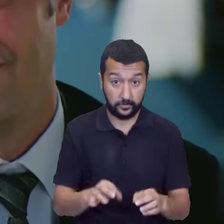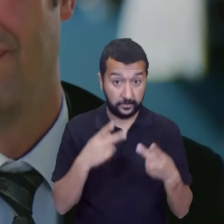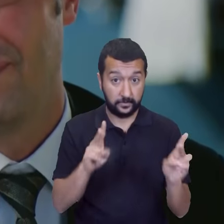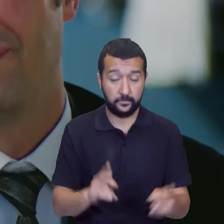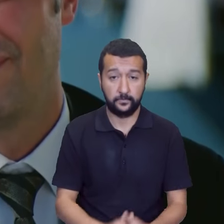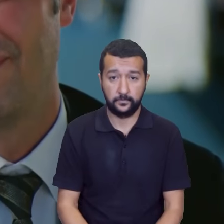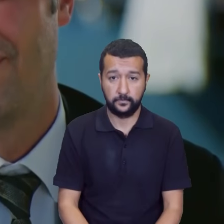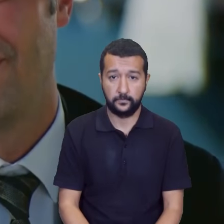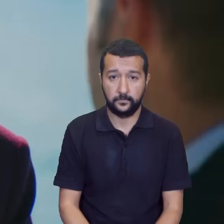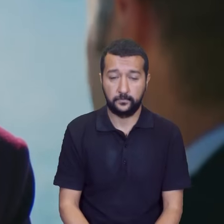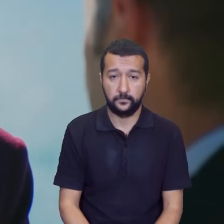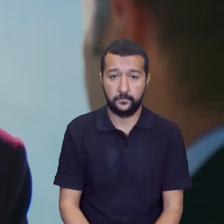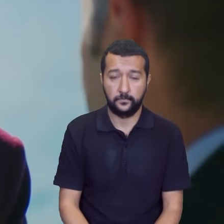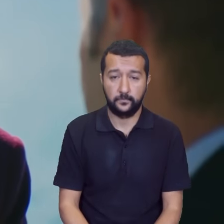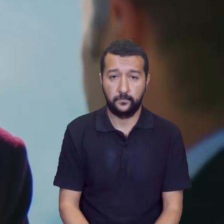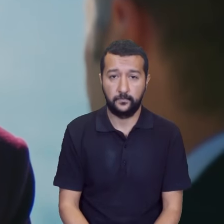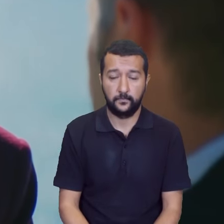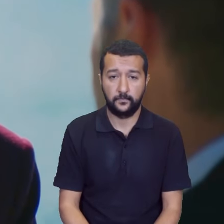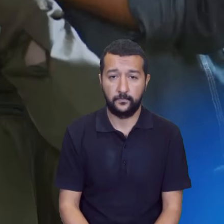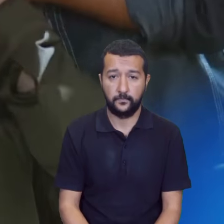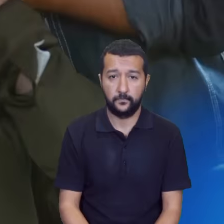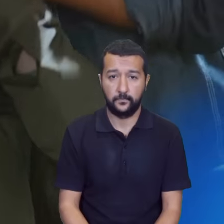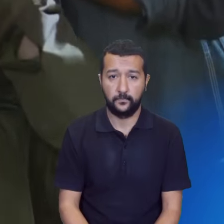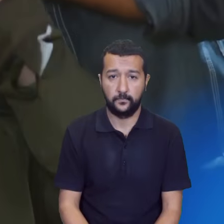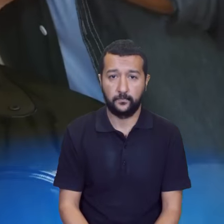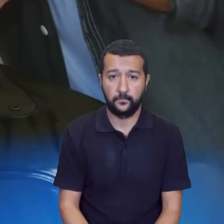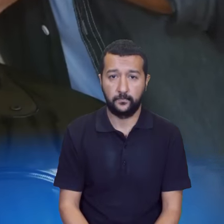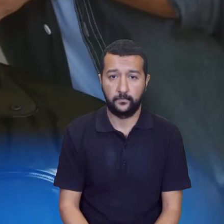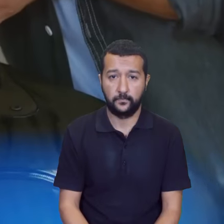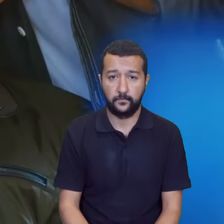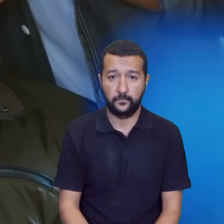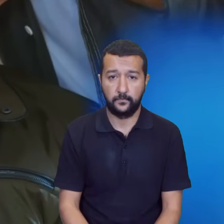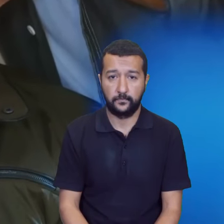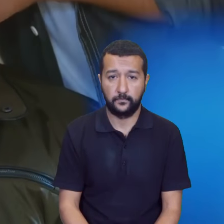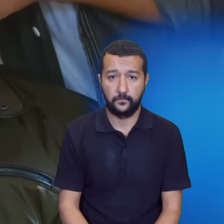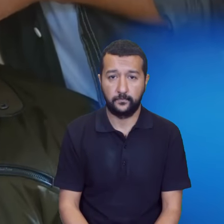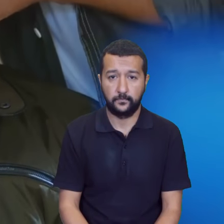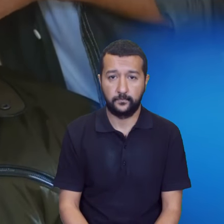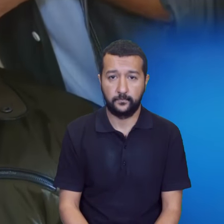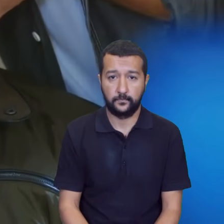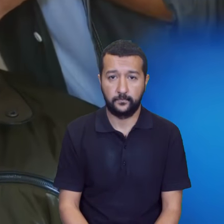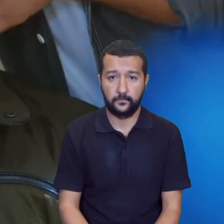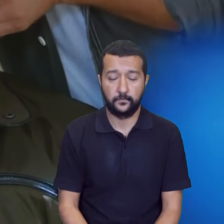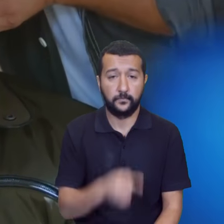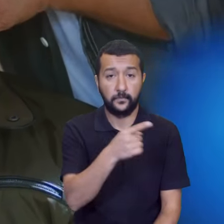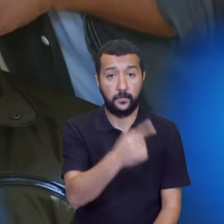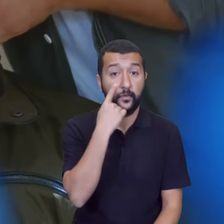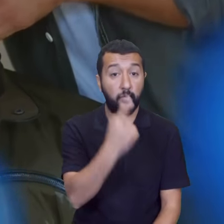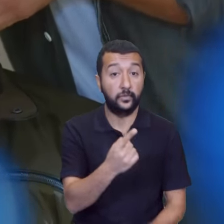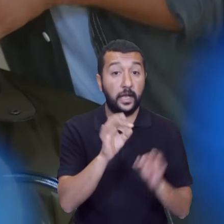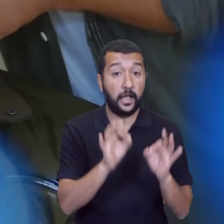peki? Tabii diye gülümseyerek başını salladı. Yadigar dükkanda Şener'in yüzüne masaj yapıyor. Gösterdi